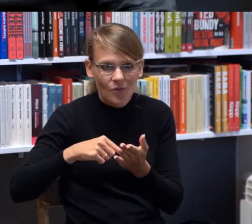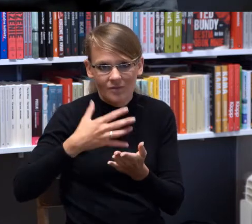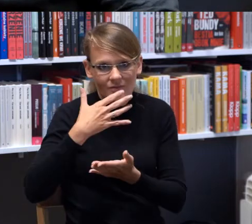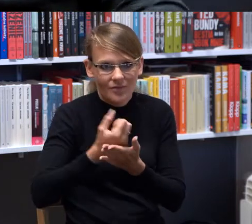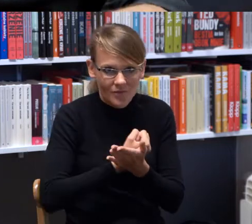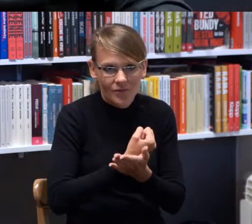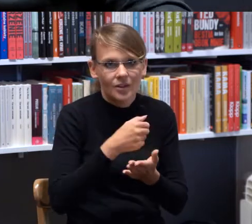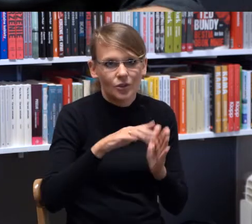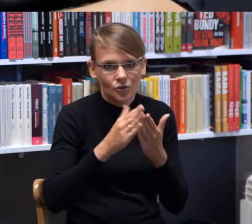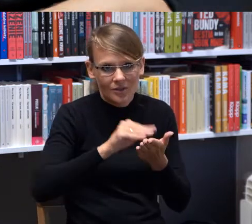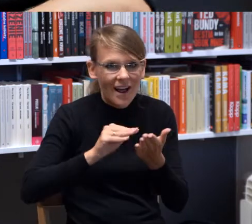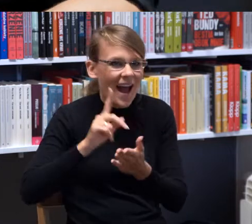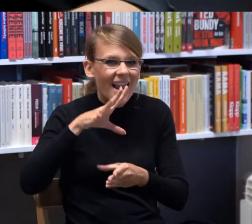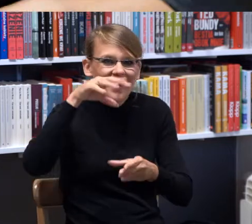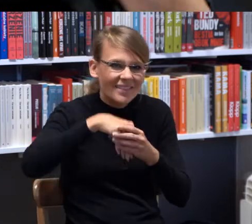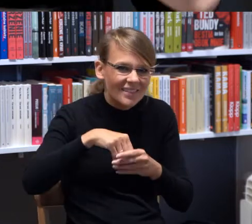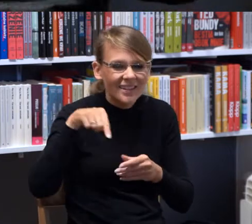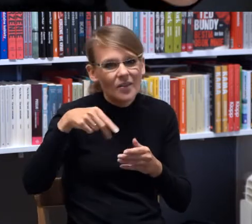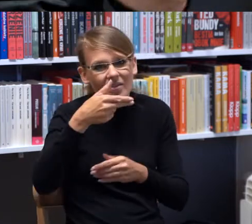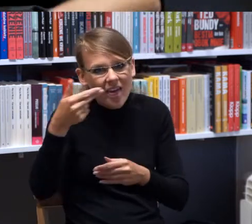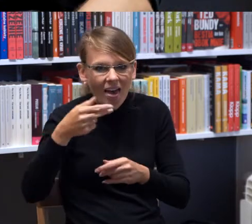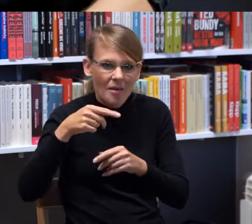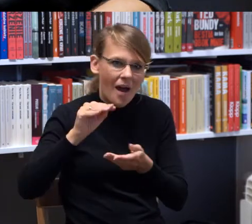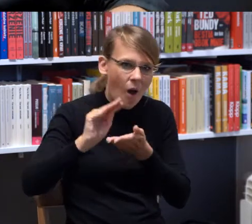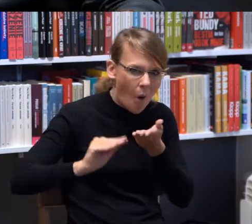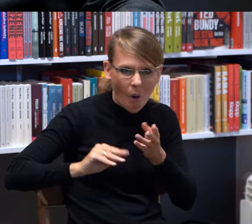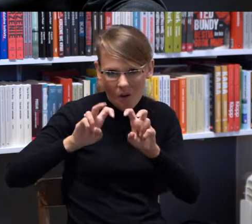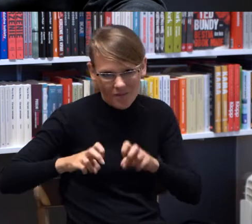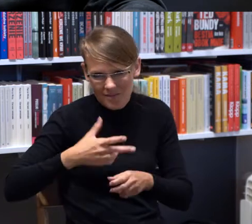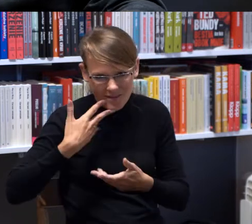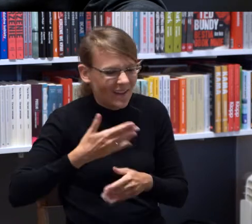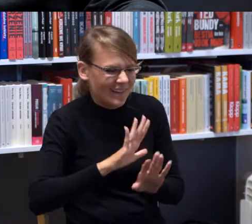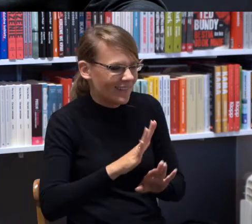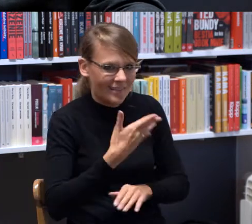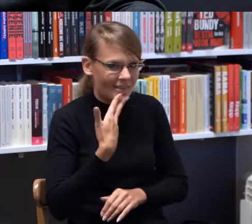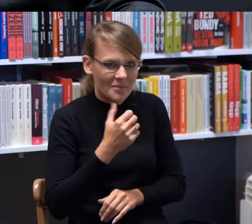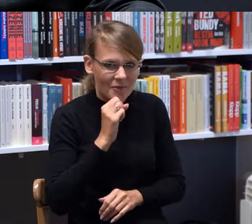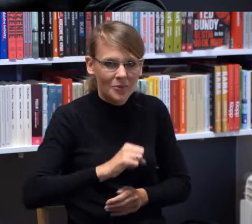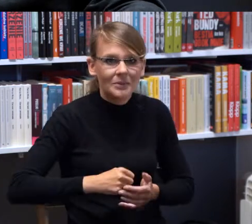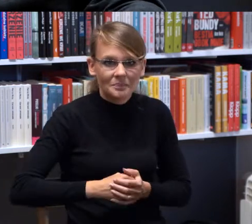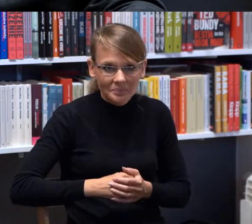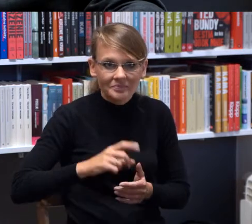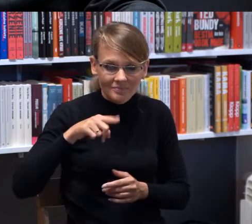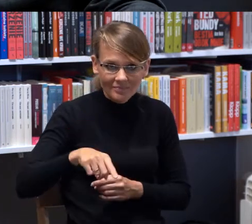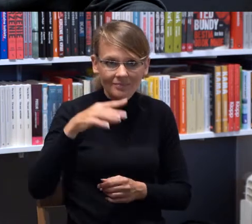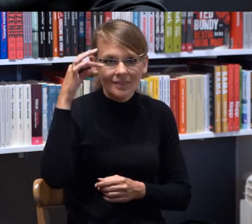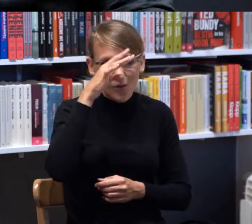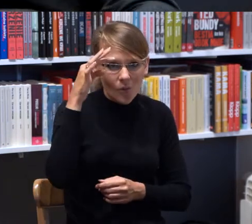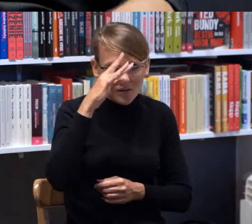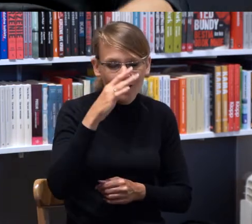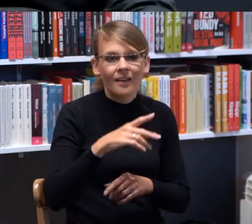dużo o paradygmatach dyskusyjnych. Nie, w ogóle nie ma. Natomiast z tymi teoriami